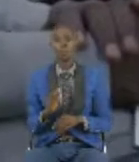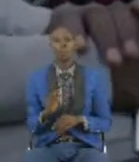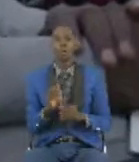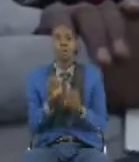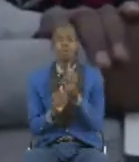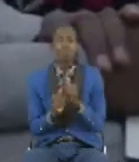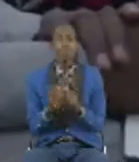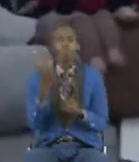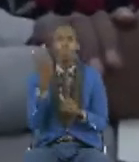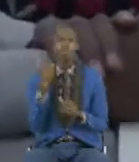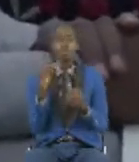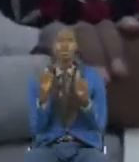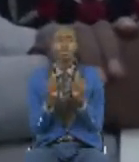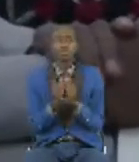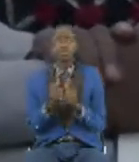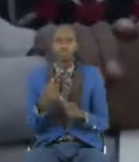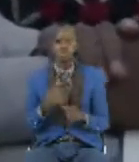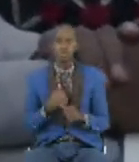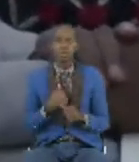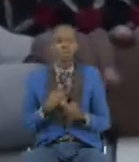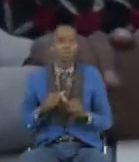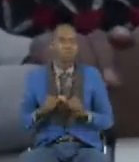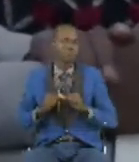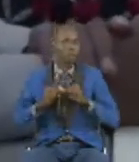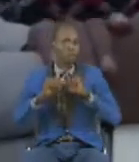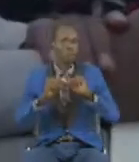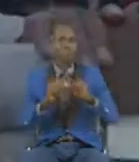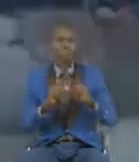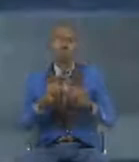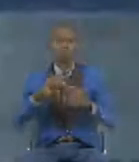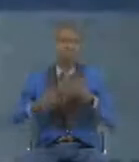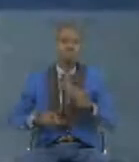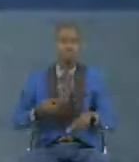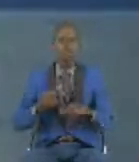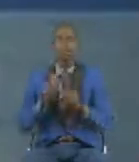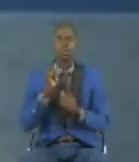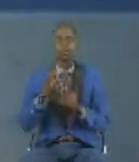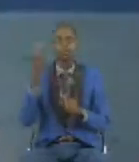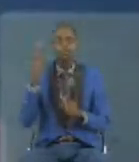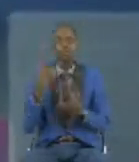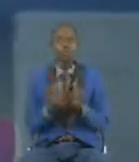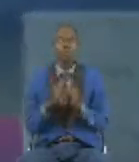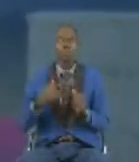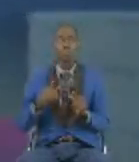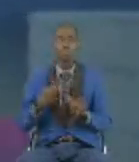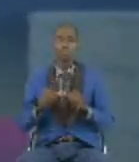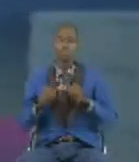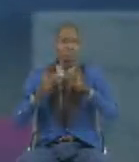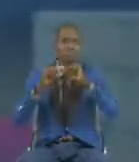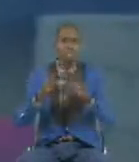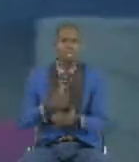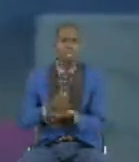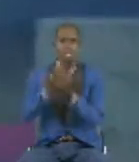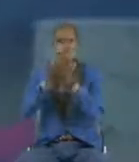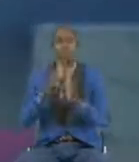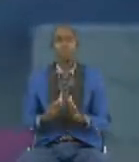qui est avec moi. Un compagnon constant qui est avec moi. Le secours constant qui est